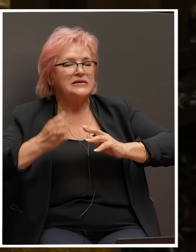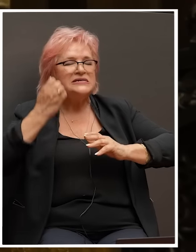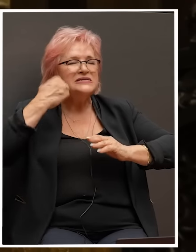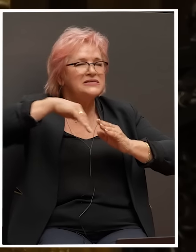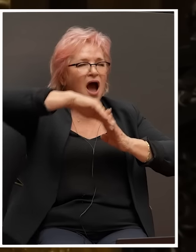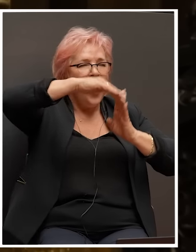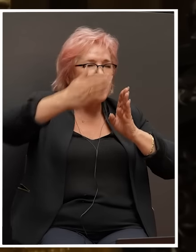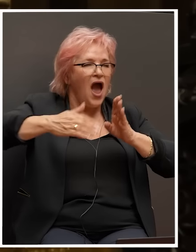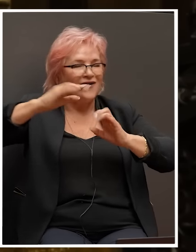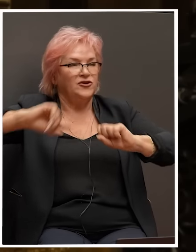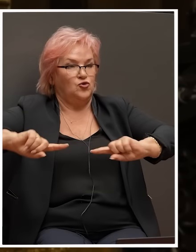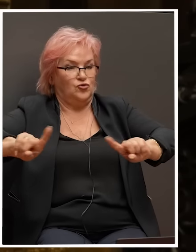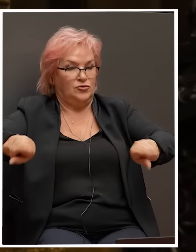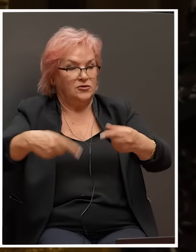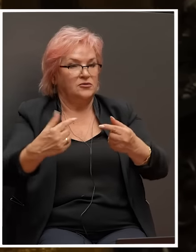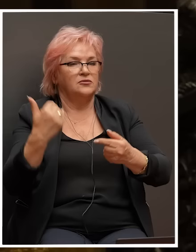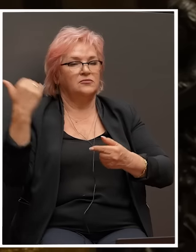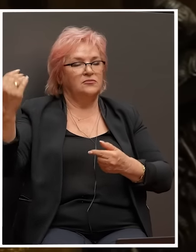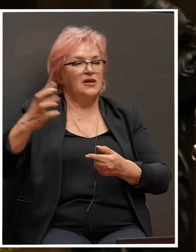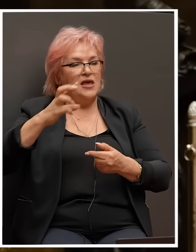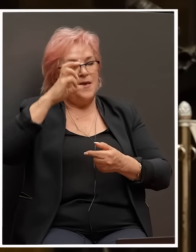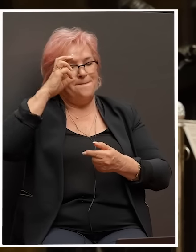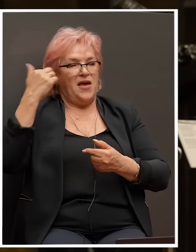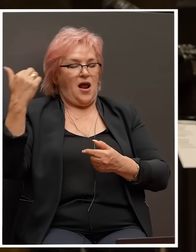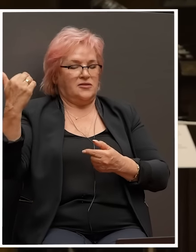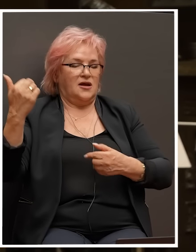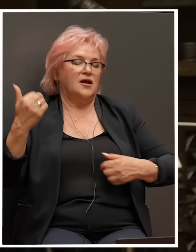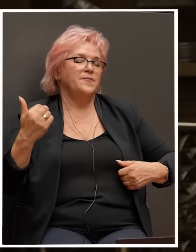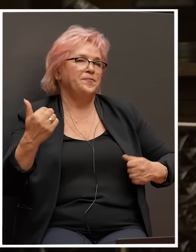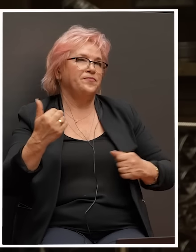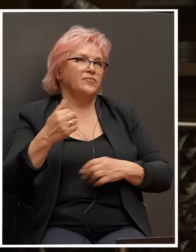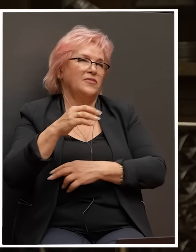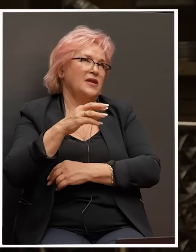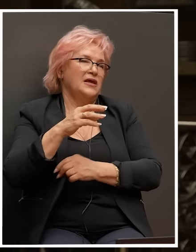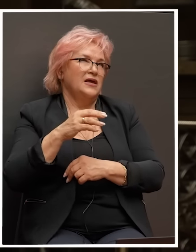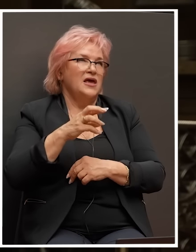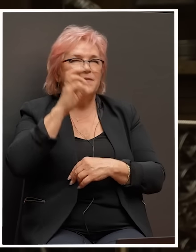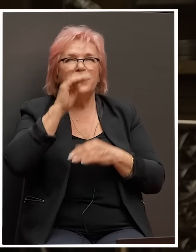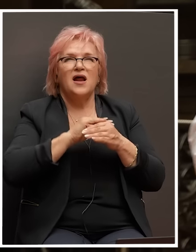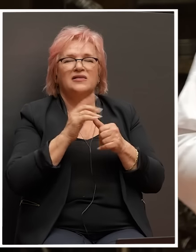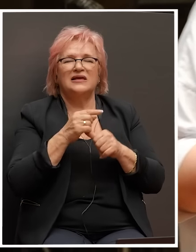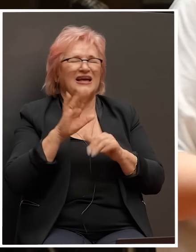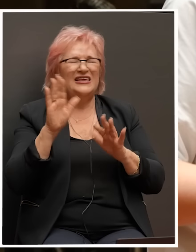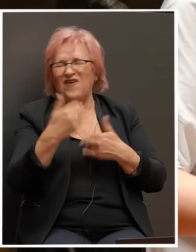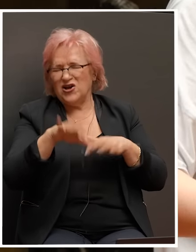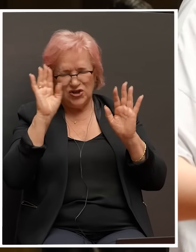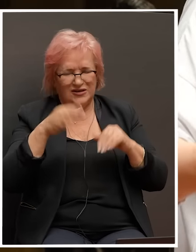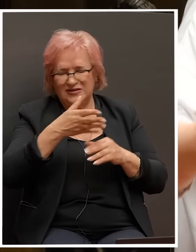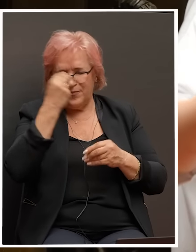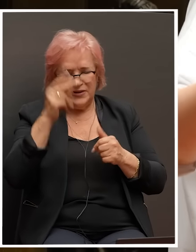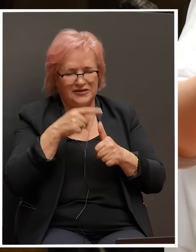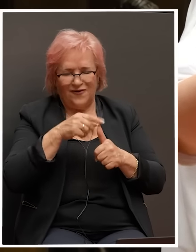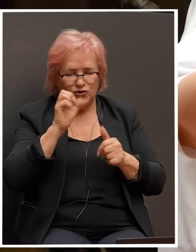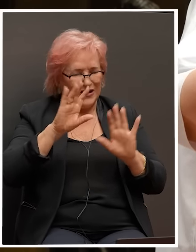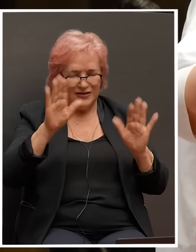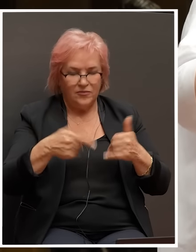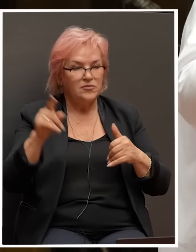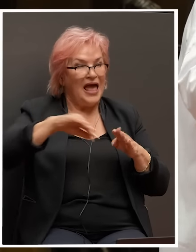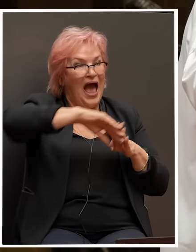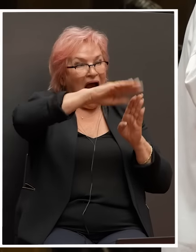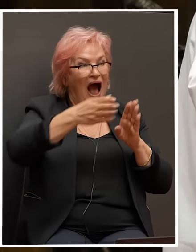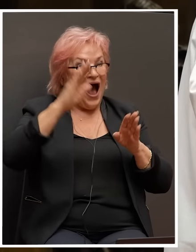акведук императора Максенция, не Максенция, сейчас помню, скажу, как его звали, неважно на самом деле. Этот